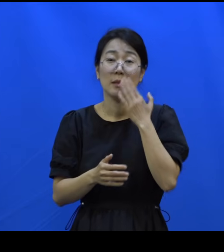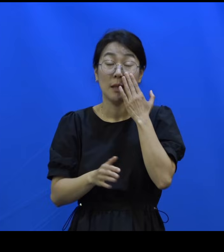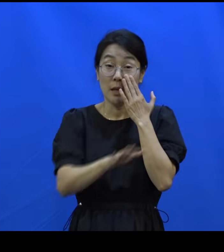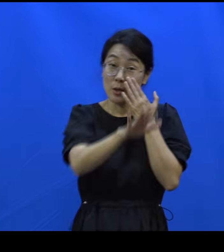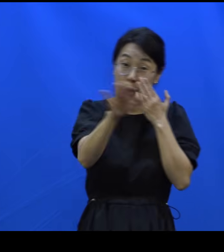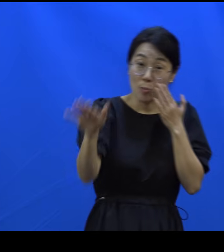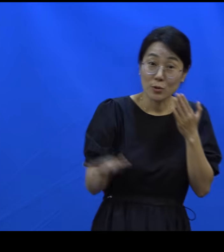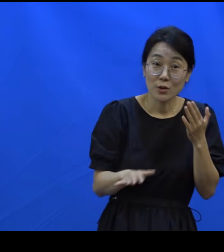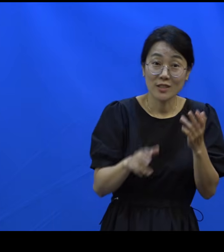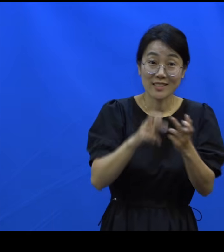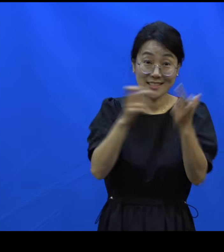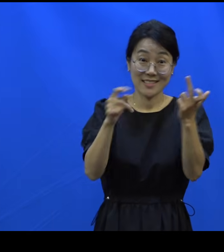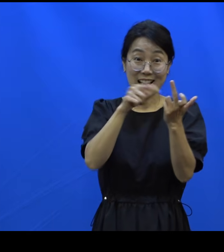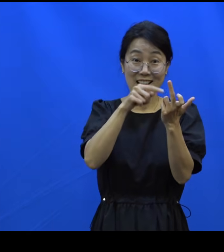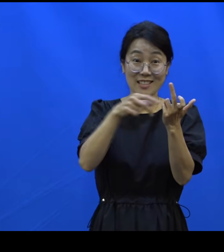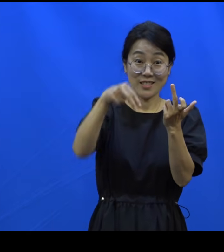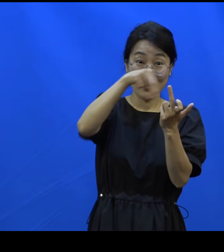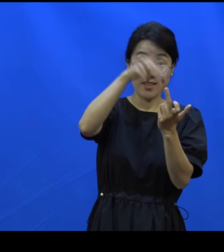우리 교회는 그렇지 않을까?